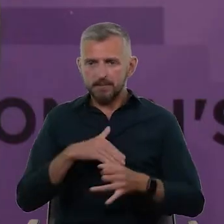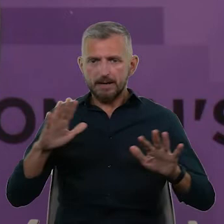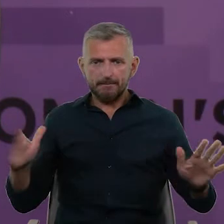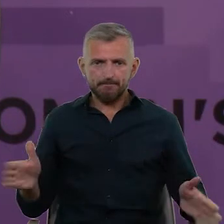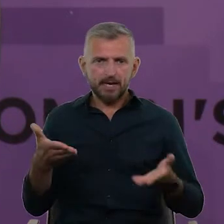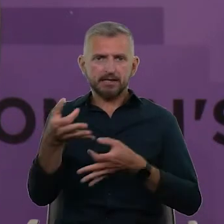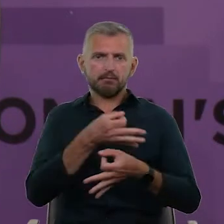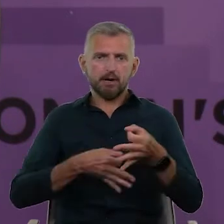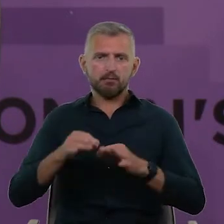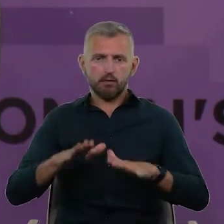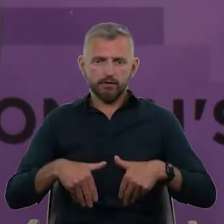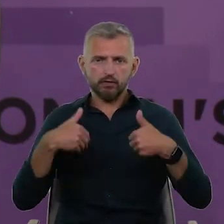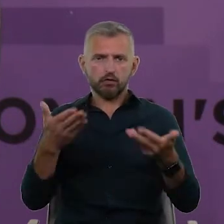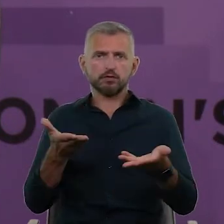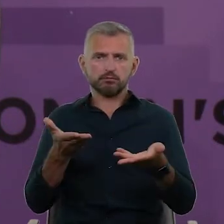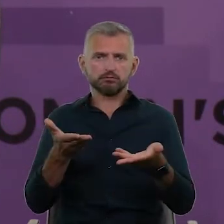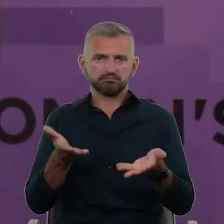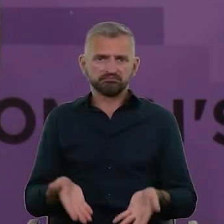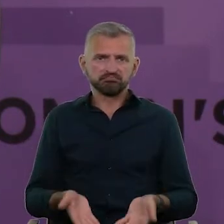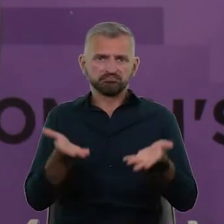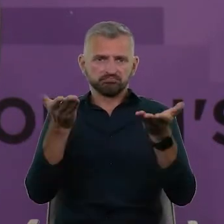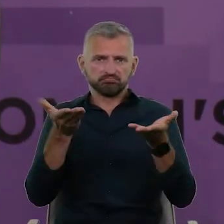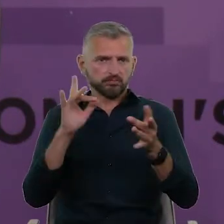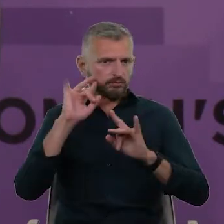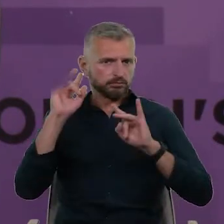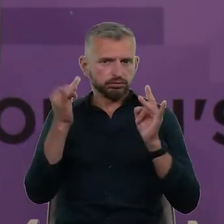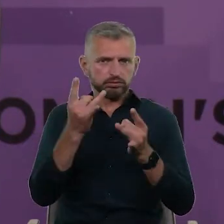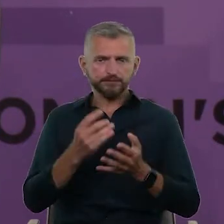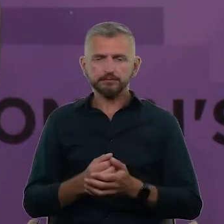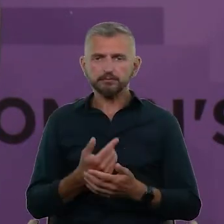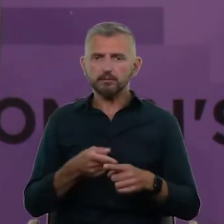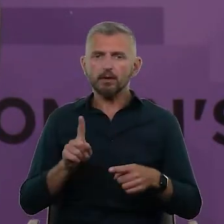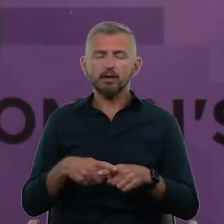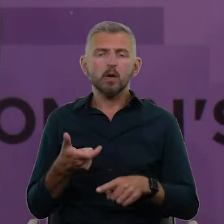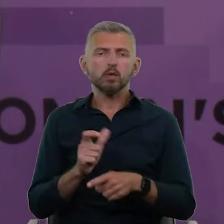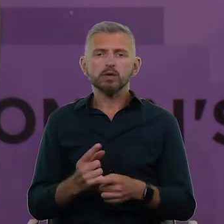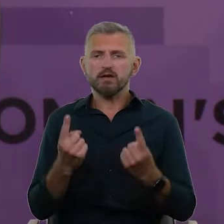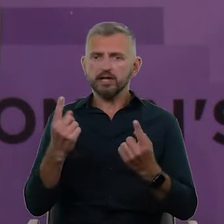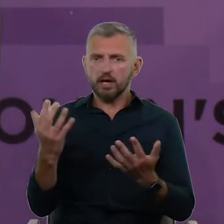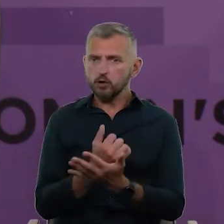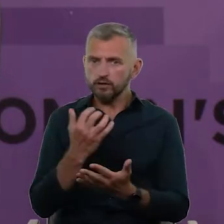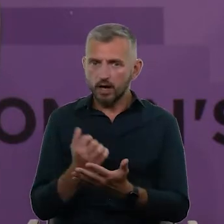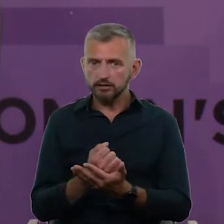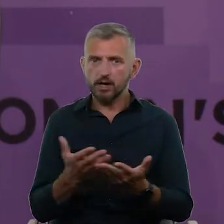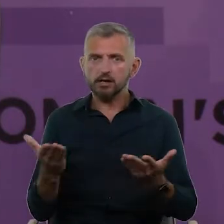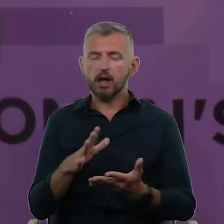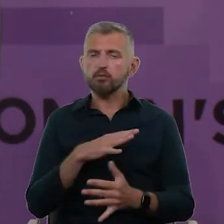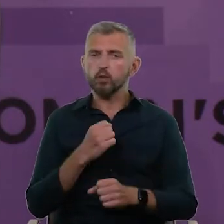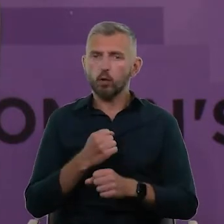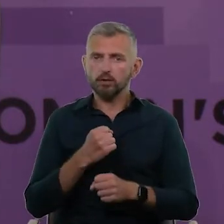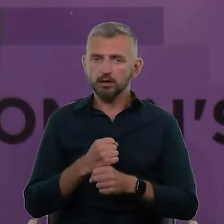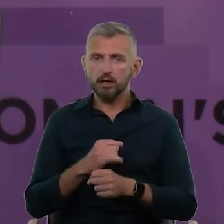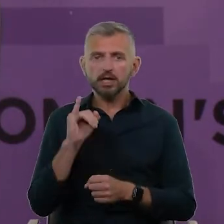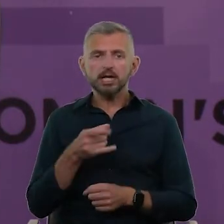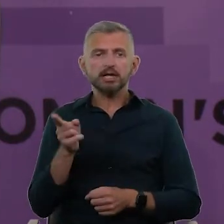підіймаємо і виносимо на гора. І це дуже велике досягнення, яке було зроблено.